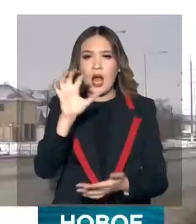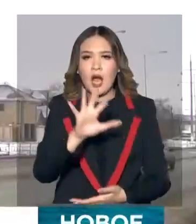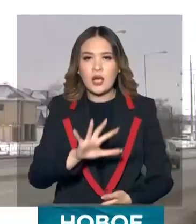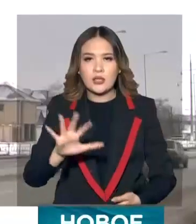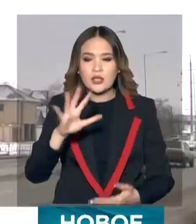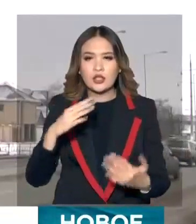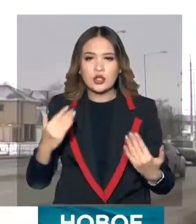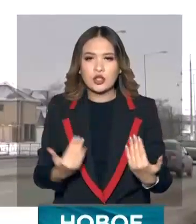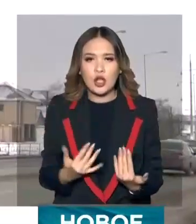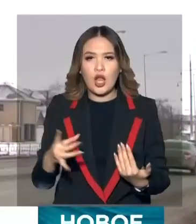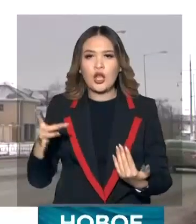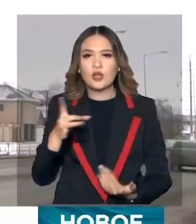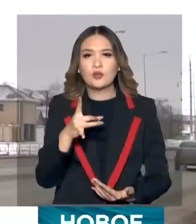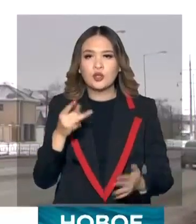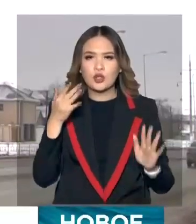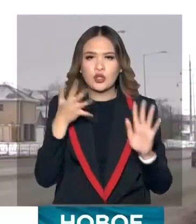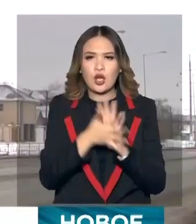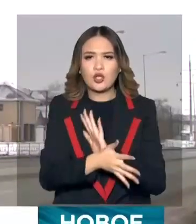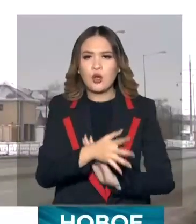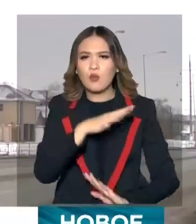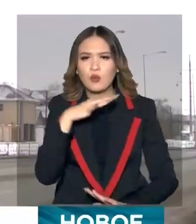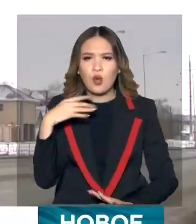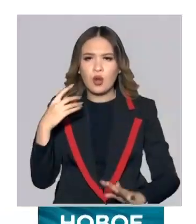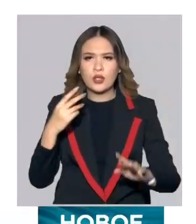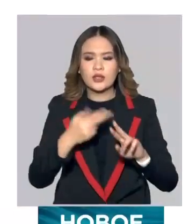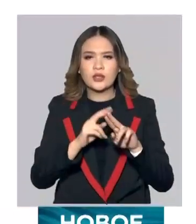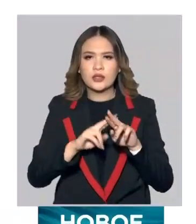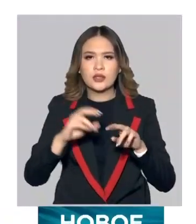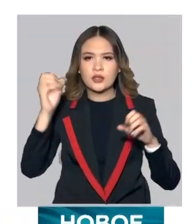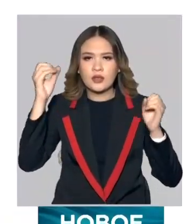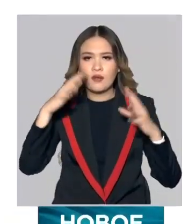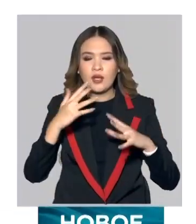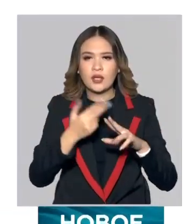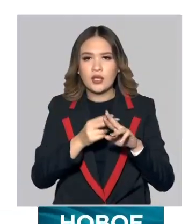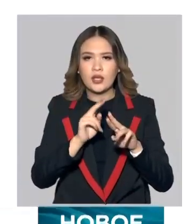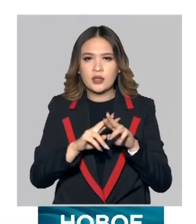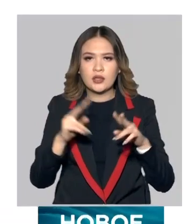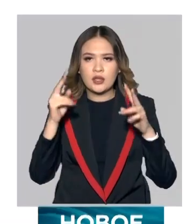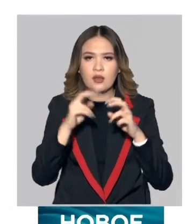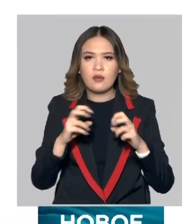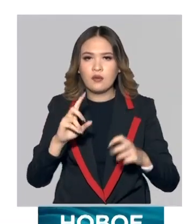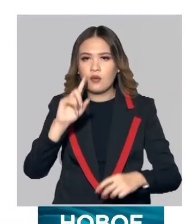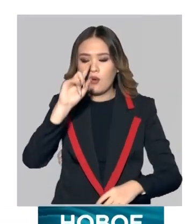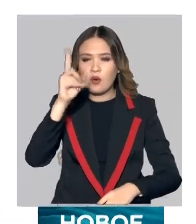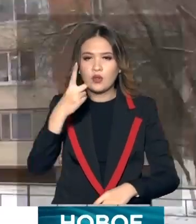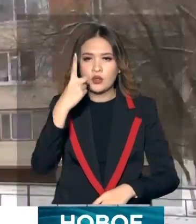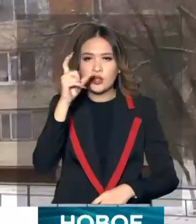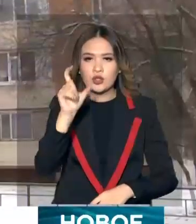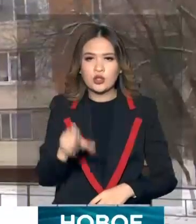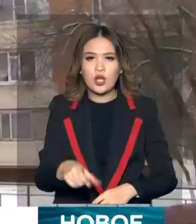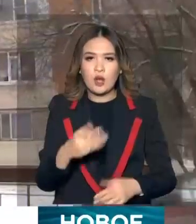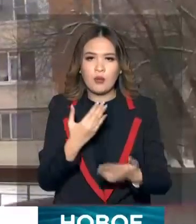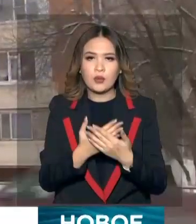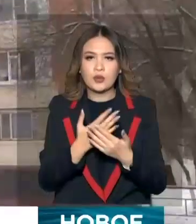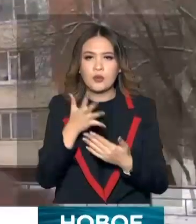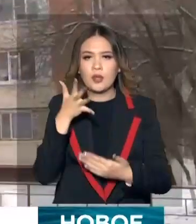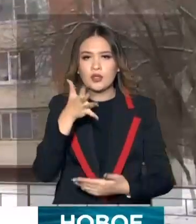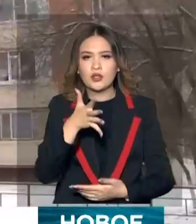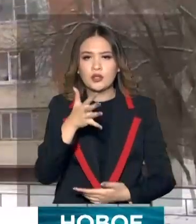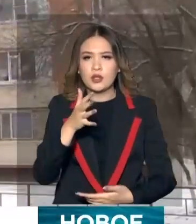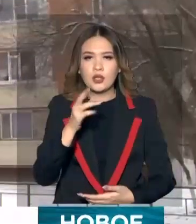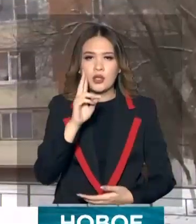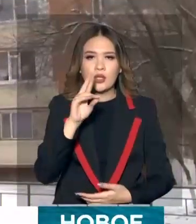жители республики тратят достаточно много света. По результатам исследований, в год на человека приходится почти